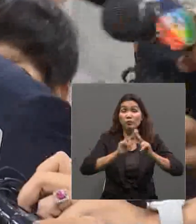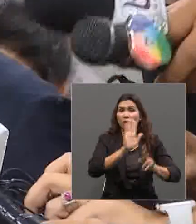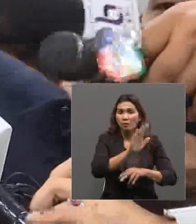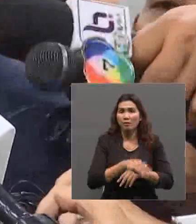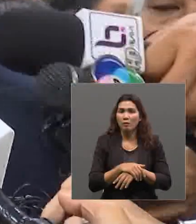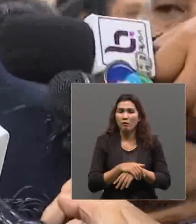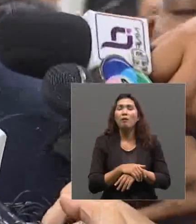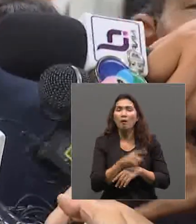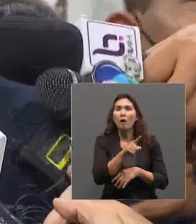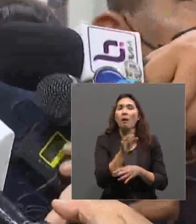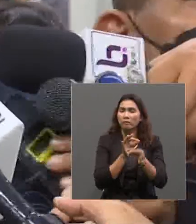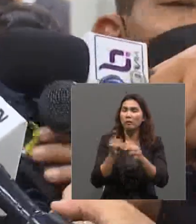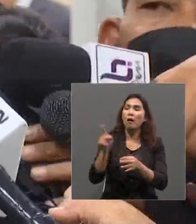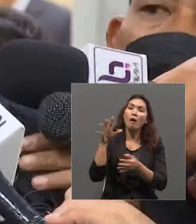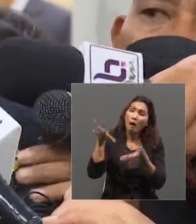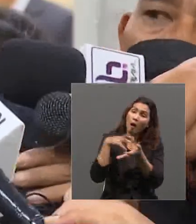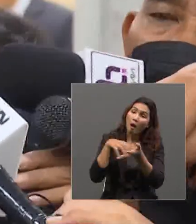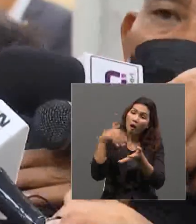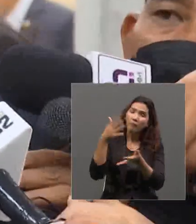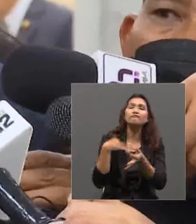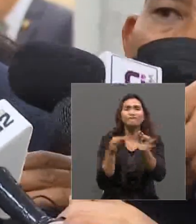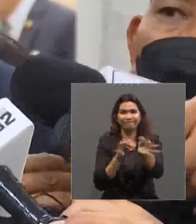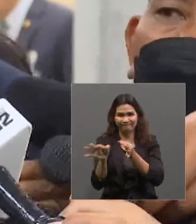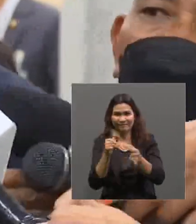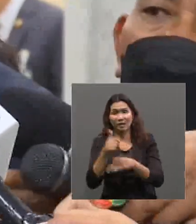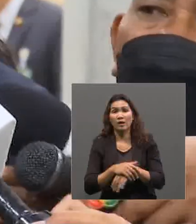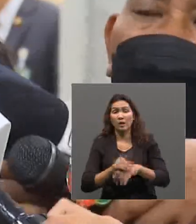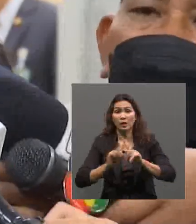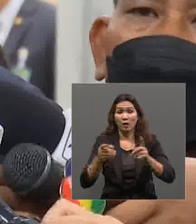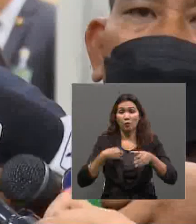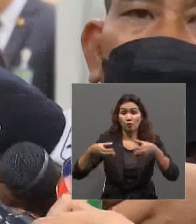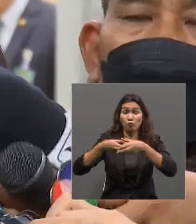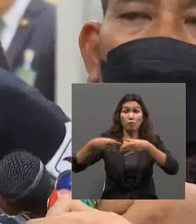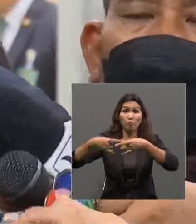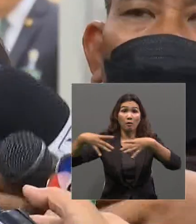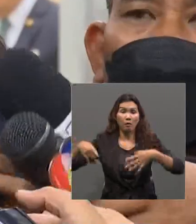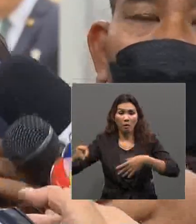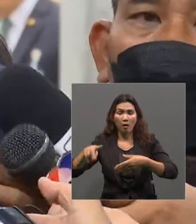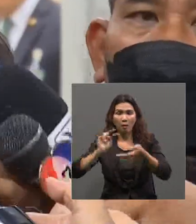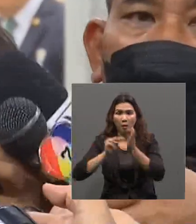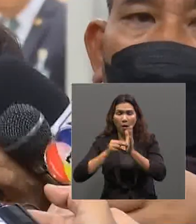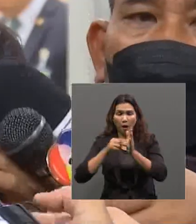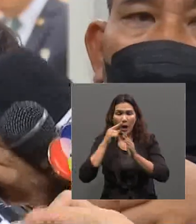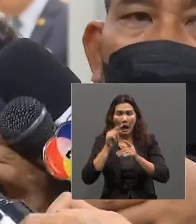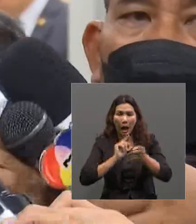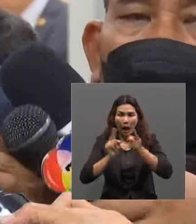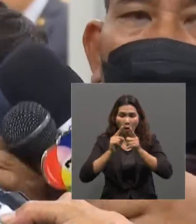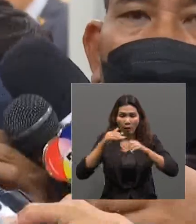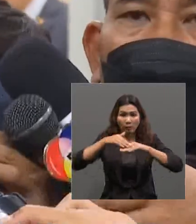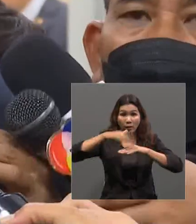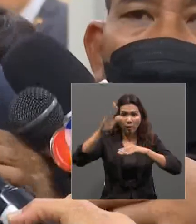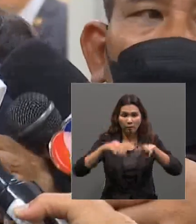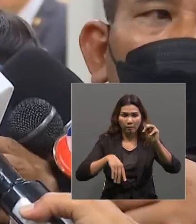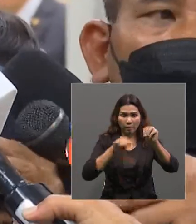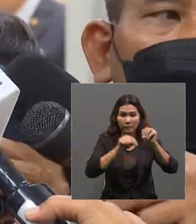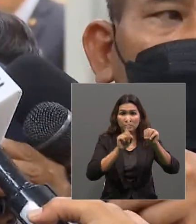าแต่มั่นใจชี้แจงได้ทุกประเด็นแต่หากพรรคร่วมฝ่ายค้านอภิปรายนอกเหนือจากกรอบของรัฐธรรมนูญมาตรา152